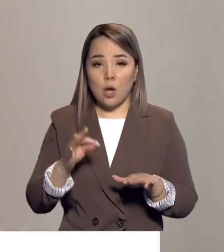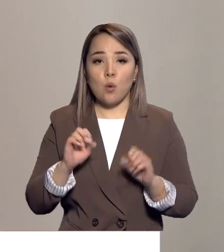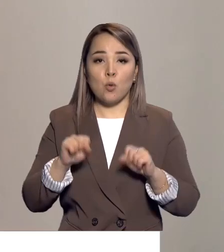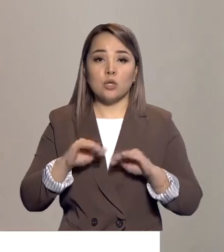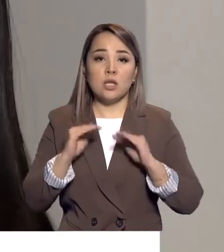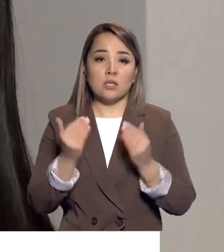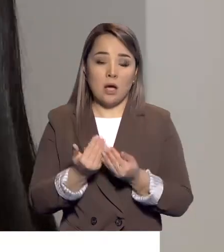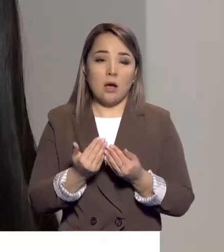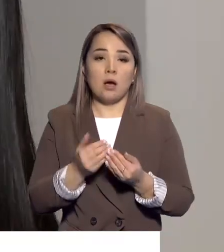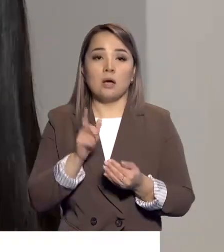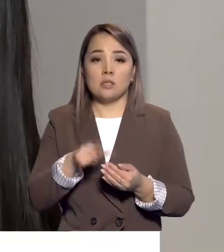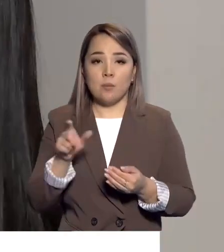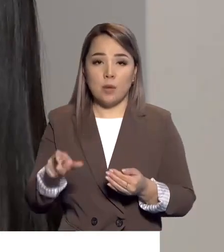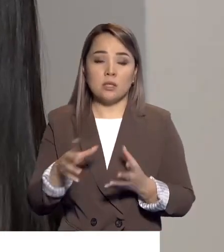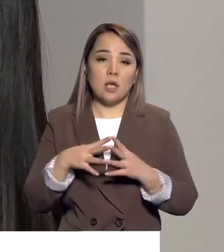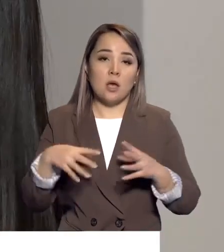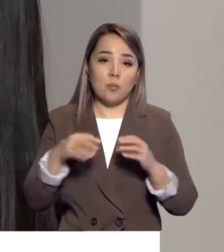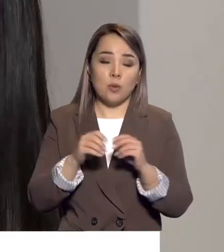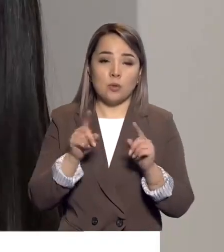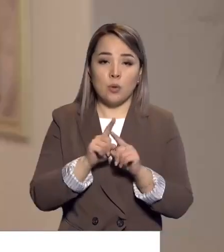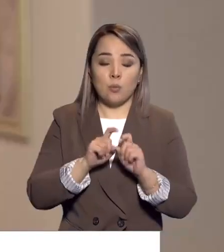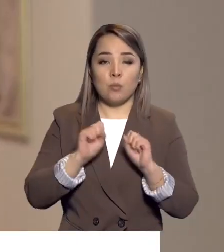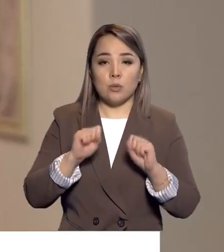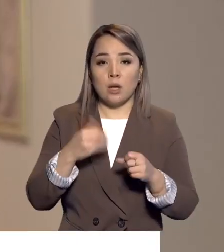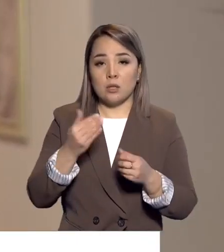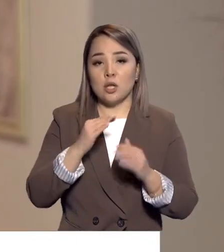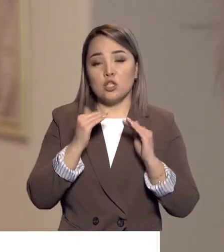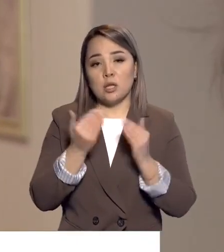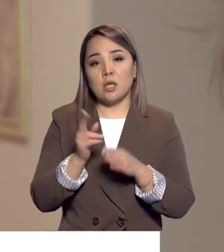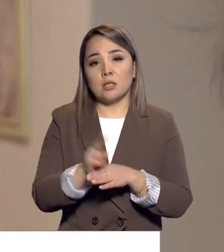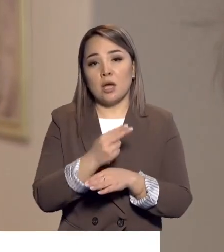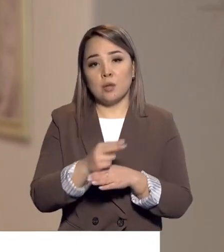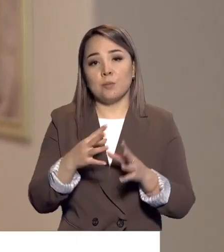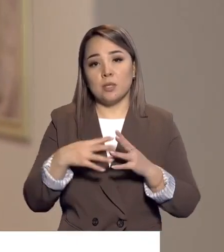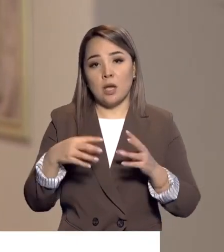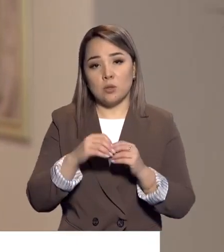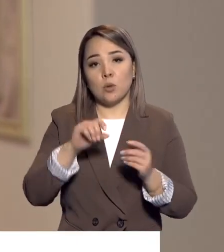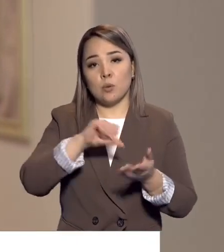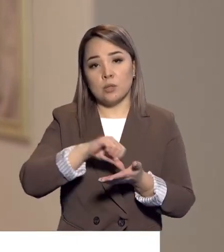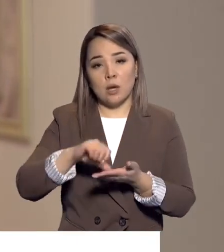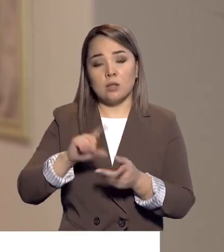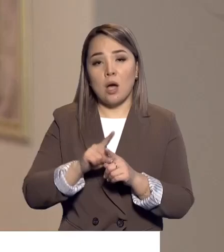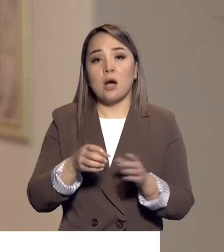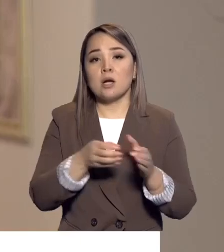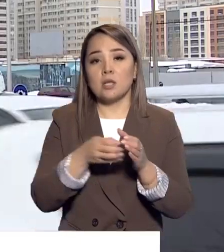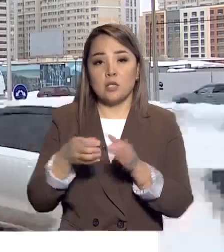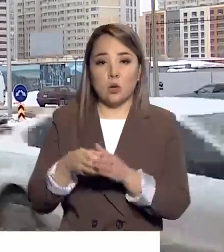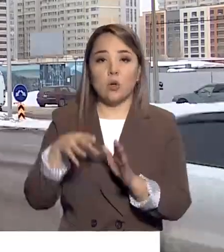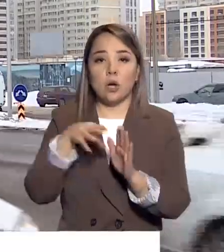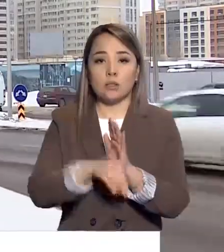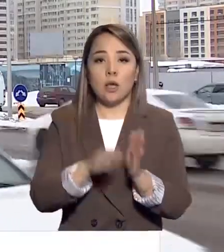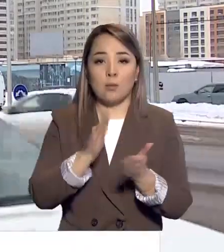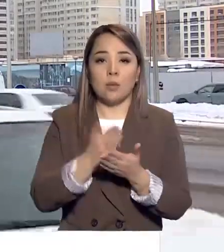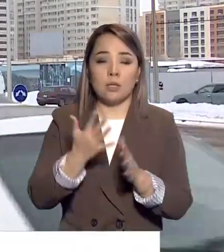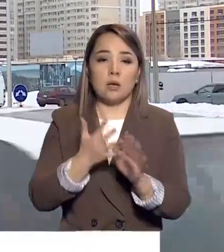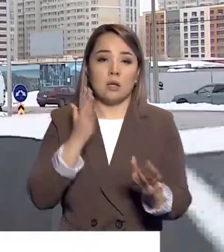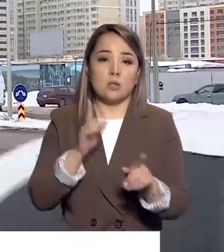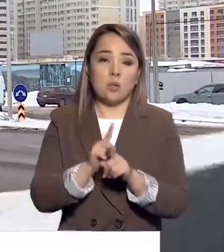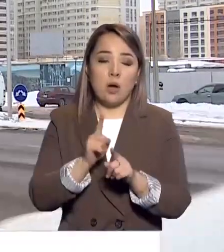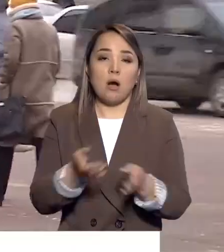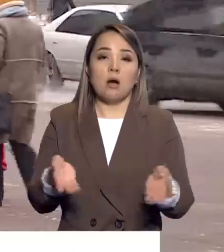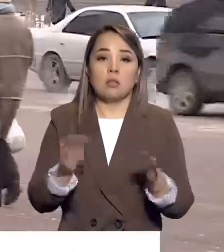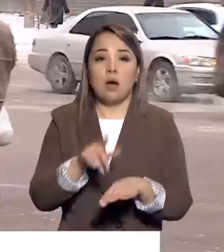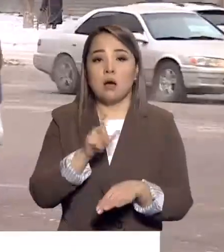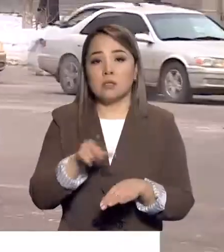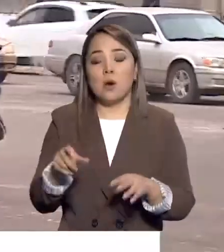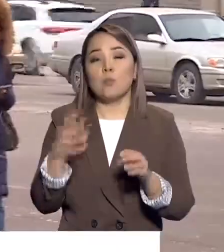мүмкіншілігі шектеулі азаматтарды және семьясында мүмкіншілігі шектеулі азаматты тәрбиелеуші отбасыға сол категорияны қосып отырмыз. Ал кезектегі қалған